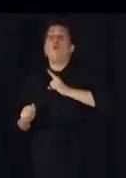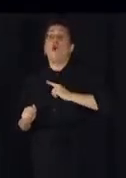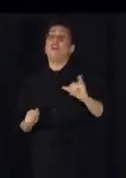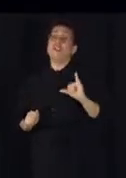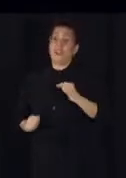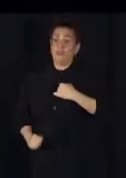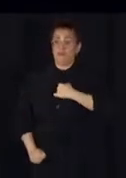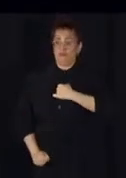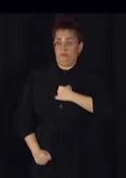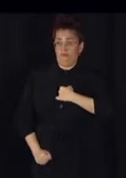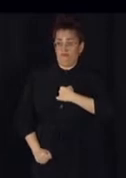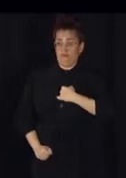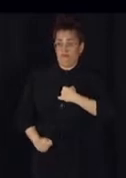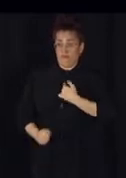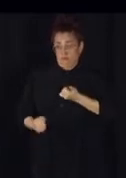les moyens.